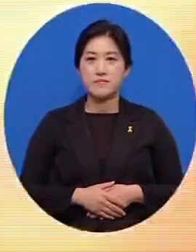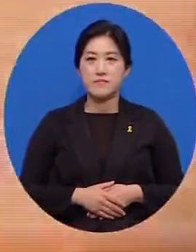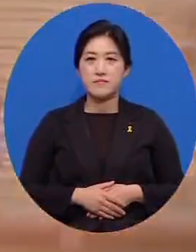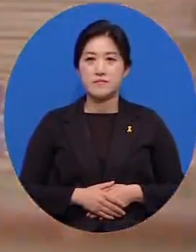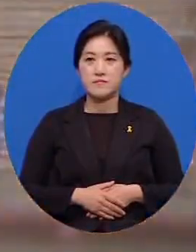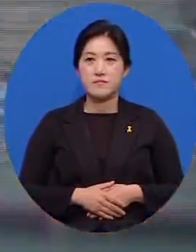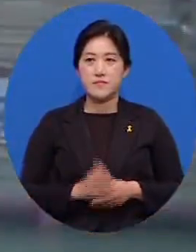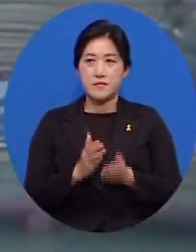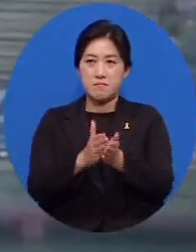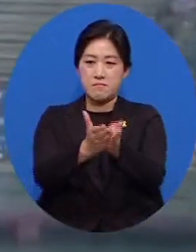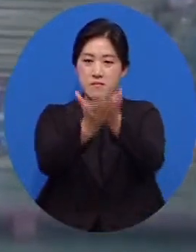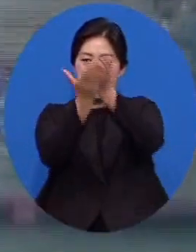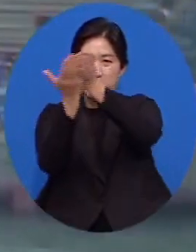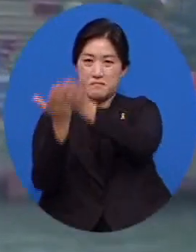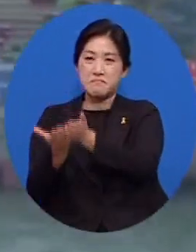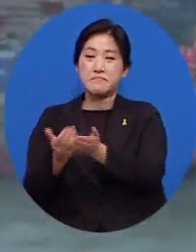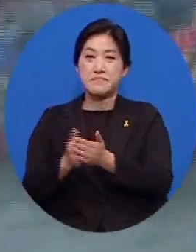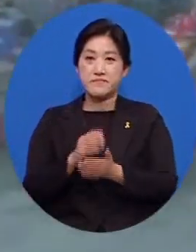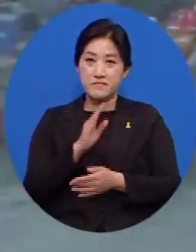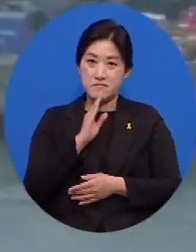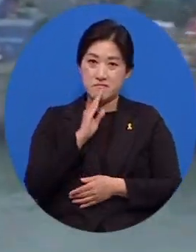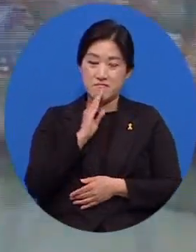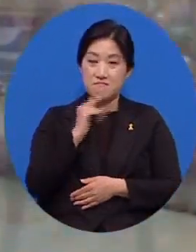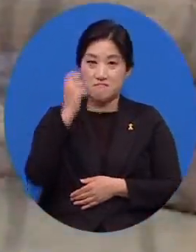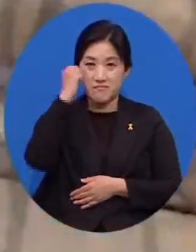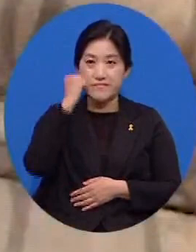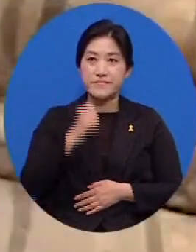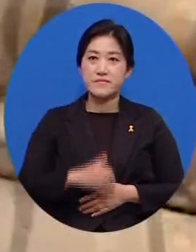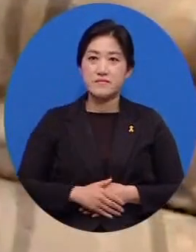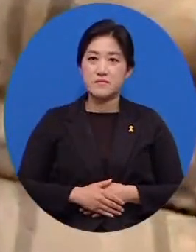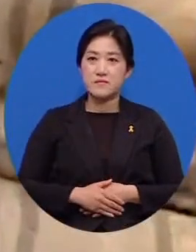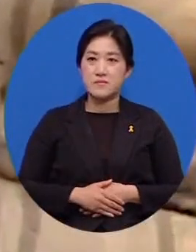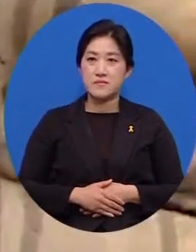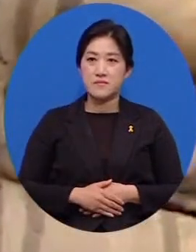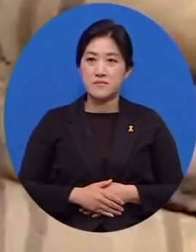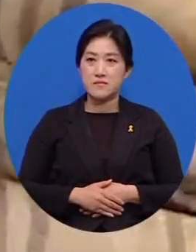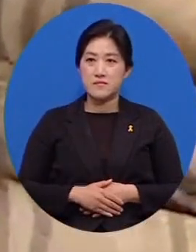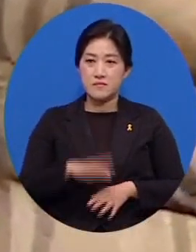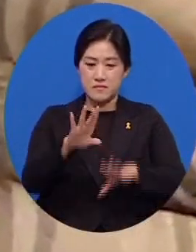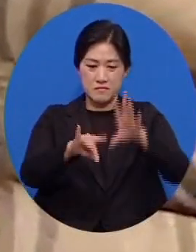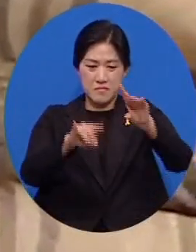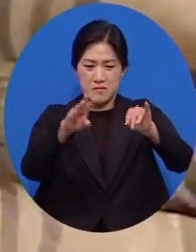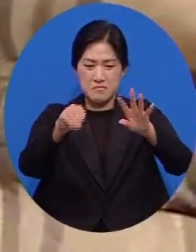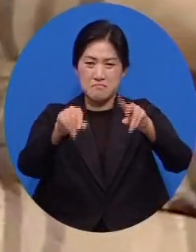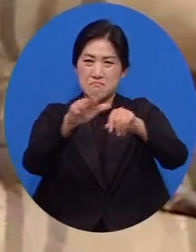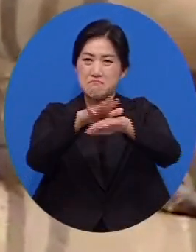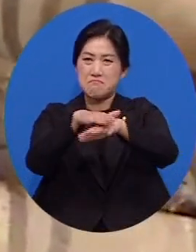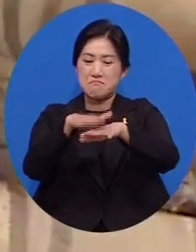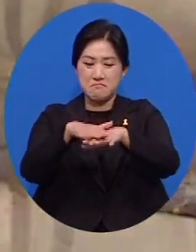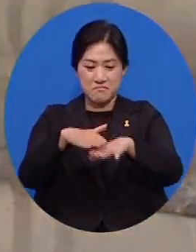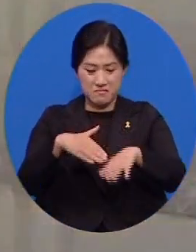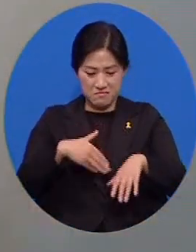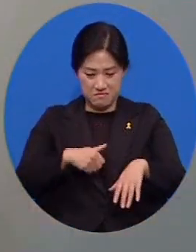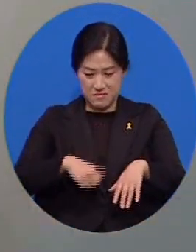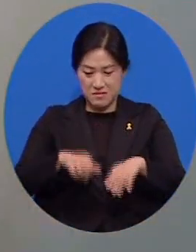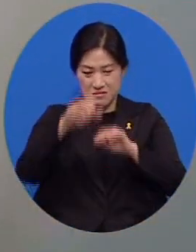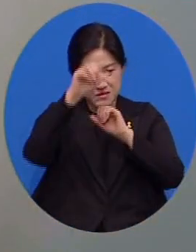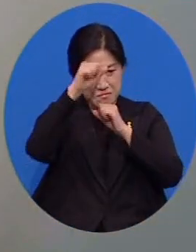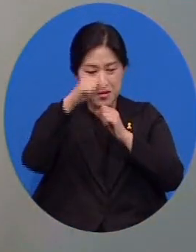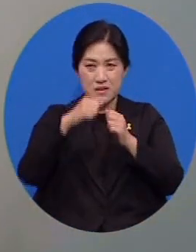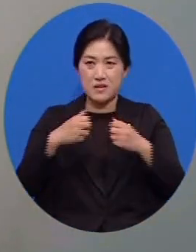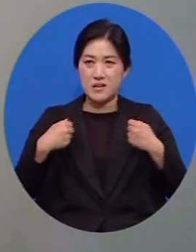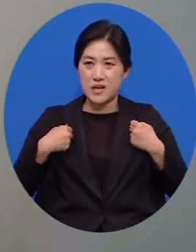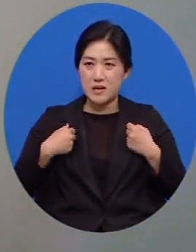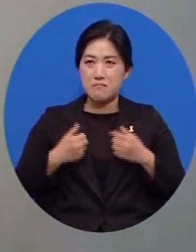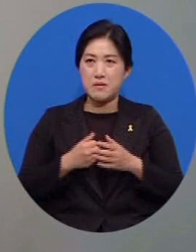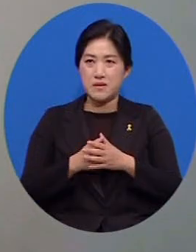배 올라왔을 땐 또 어땠어? 하나 둘씩 뻘이 저른 우리 애들 신발이며 가방이며